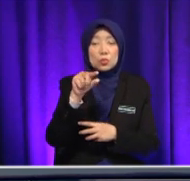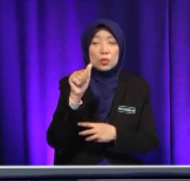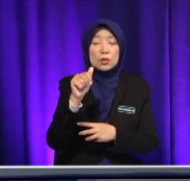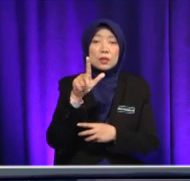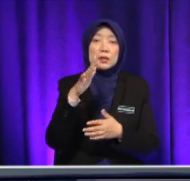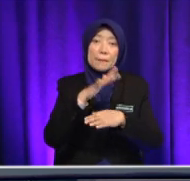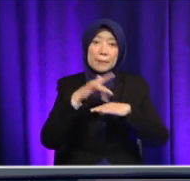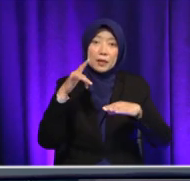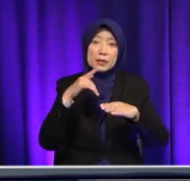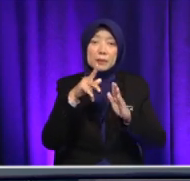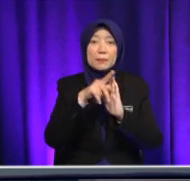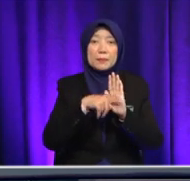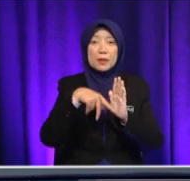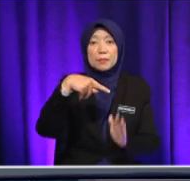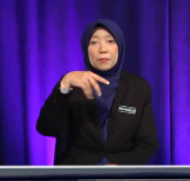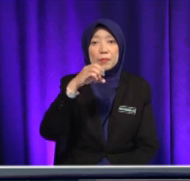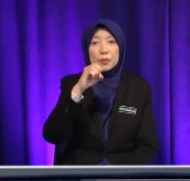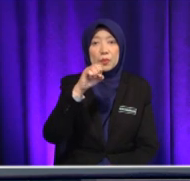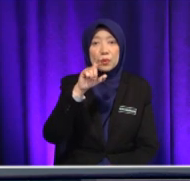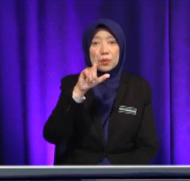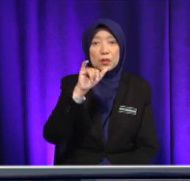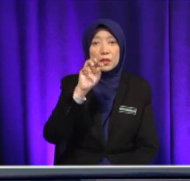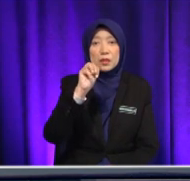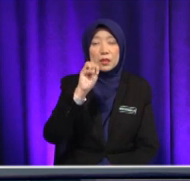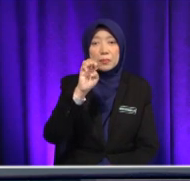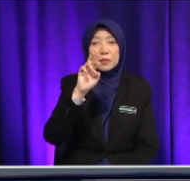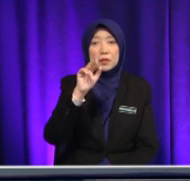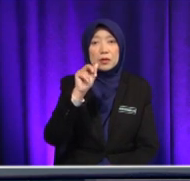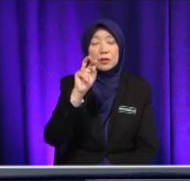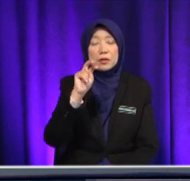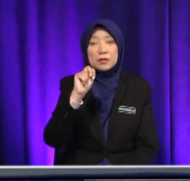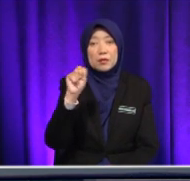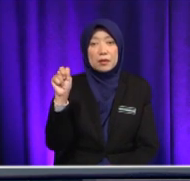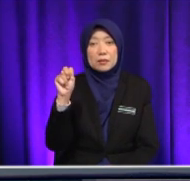sebagai pempolimeran penambahan.